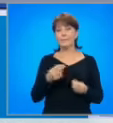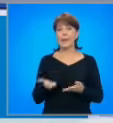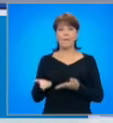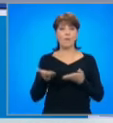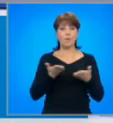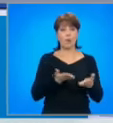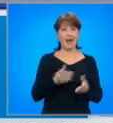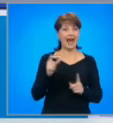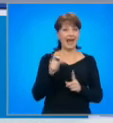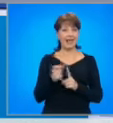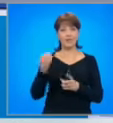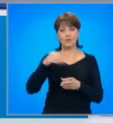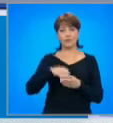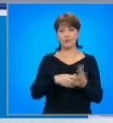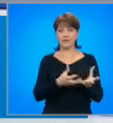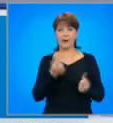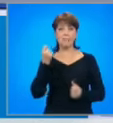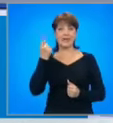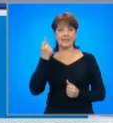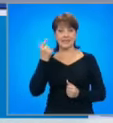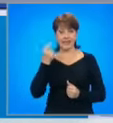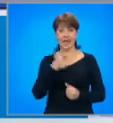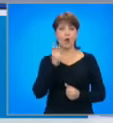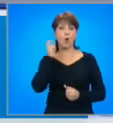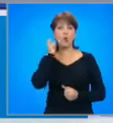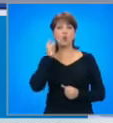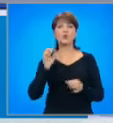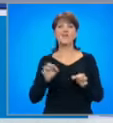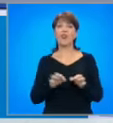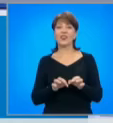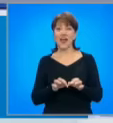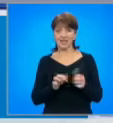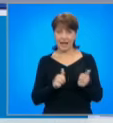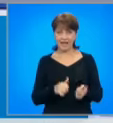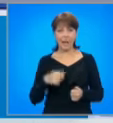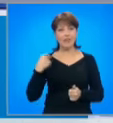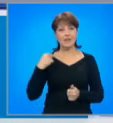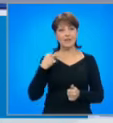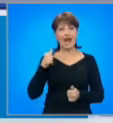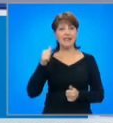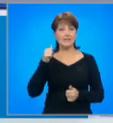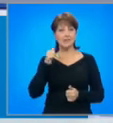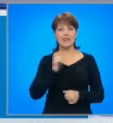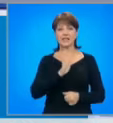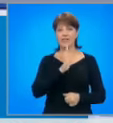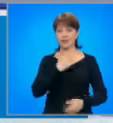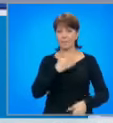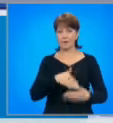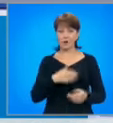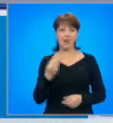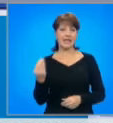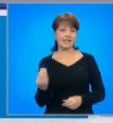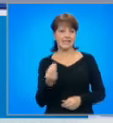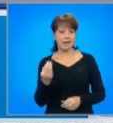покана на Радев участие ще вземат председателят на Еврокомисията Урсула фон дер Лайен, президентите на Азербайджан, Северна Македония,